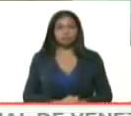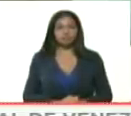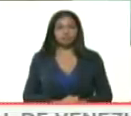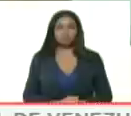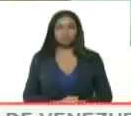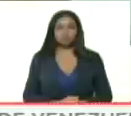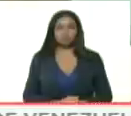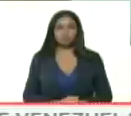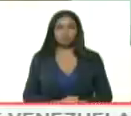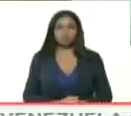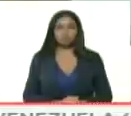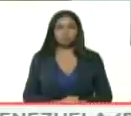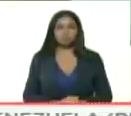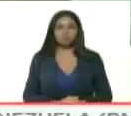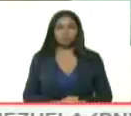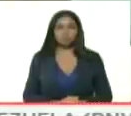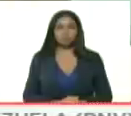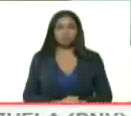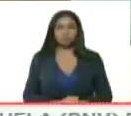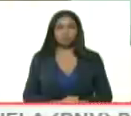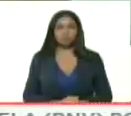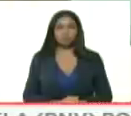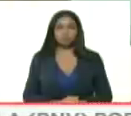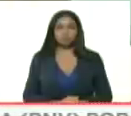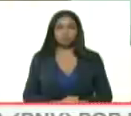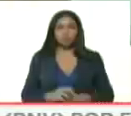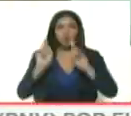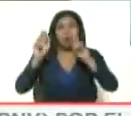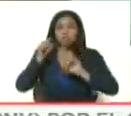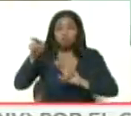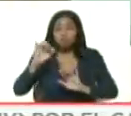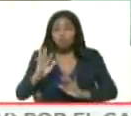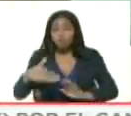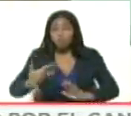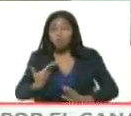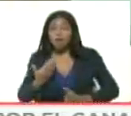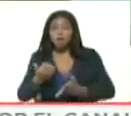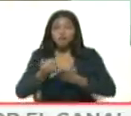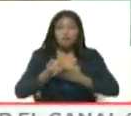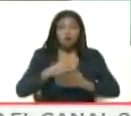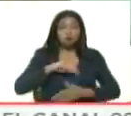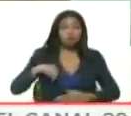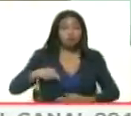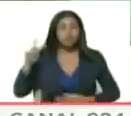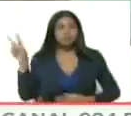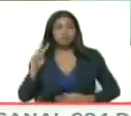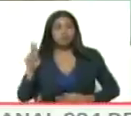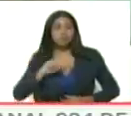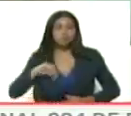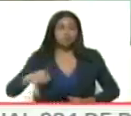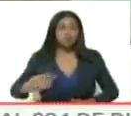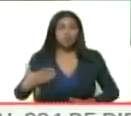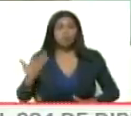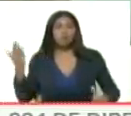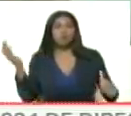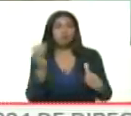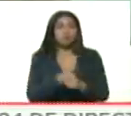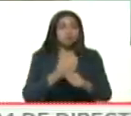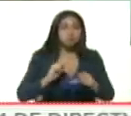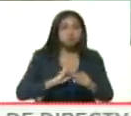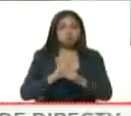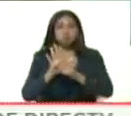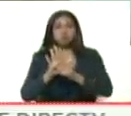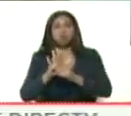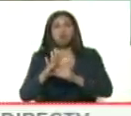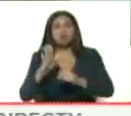希望对美方的疫情的控制以及疾病的治疗有所帮助。 Ojalá eso pueda ayudar a Venezuela para conquistar COVID-19.